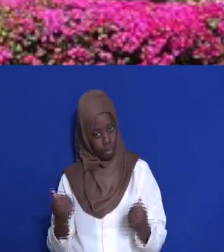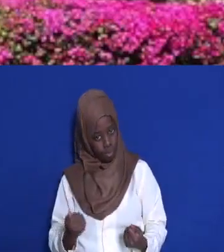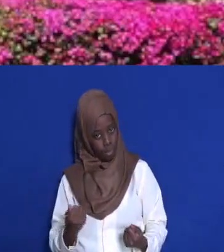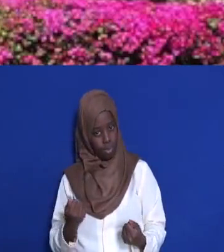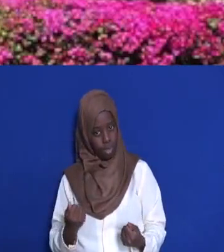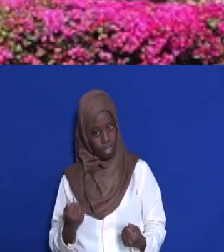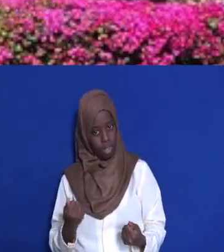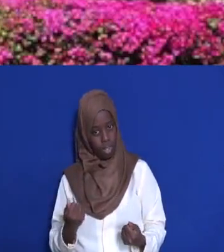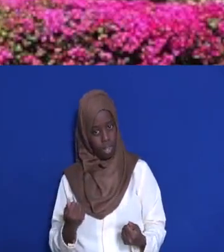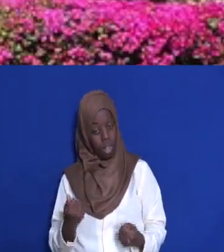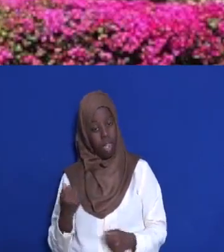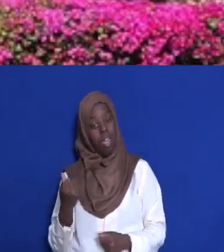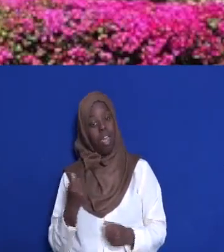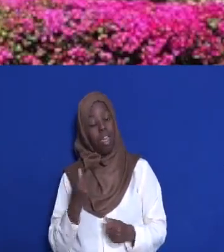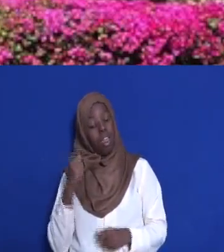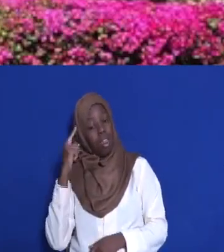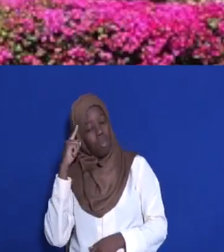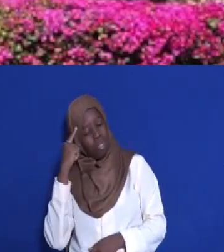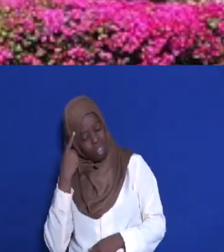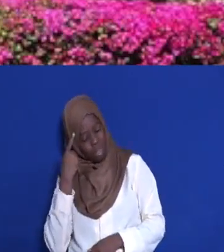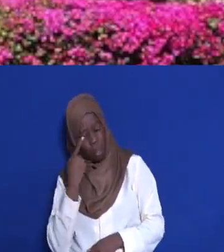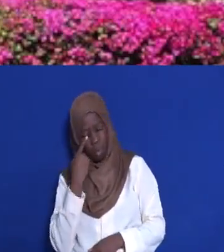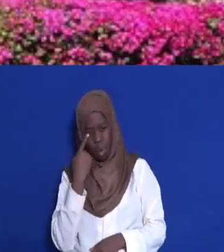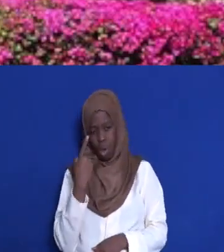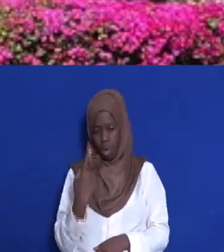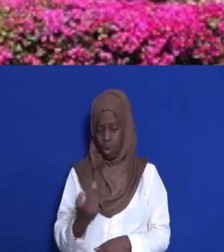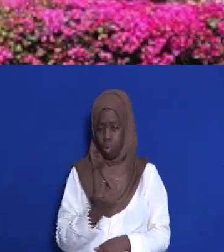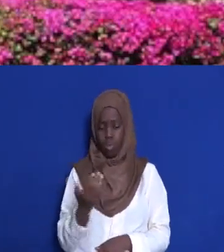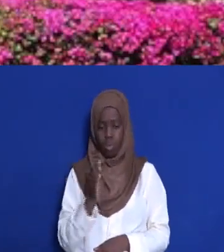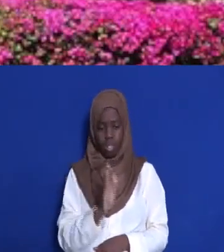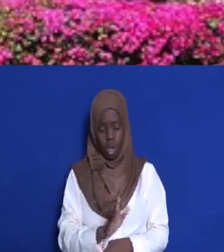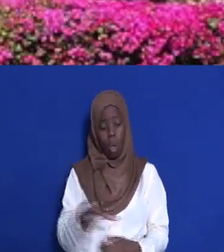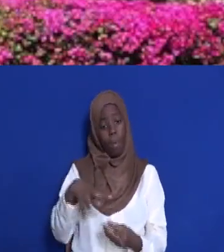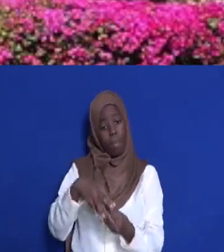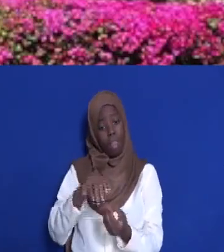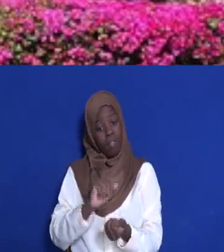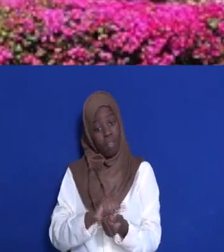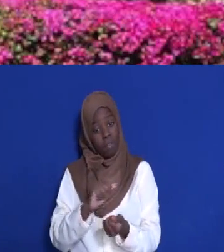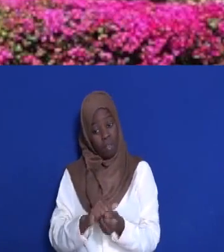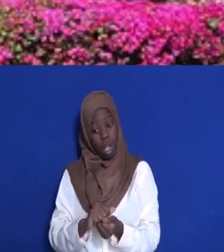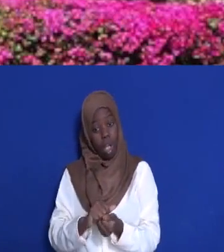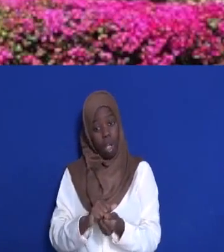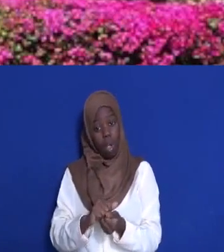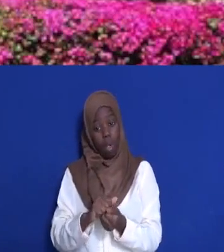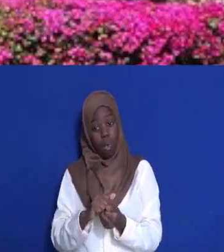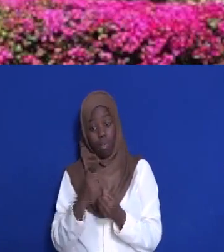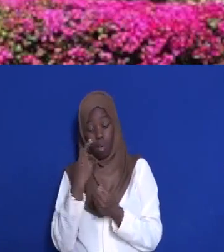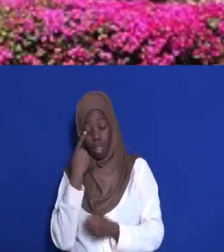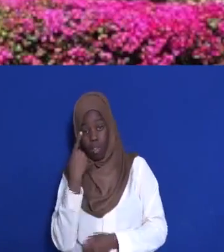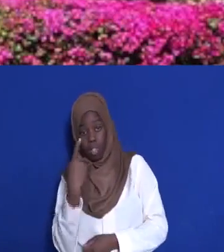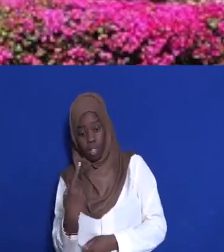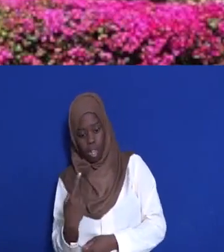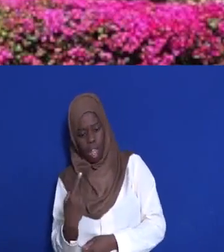Mtoto mzuri, nadhani umewaona watoto wenzako pamoja na vifaa walivyokuwa wakionyeshana.